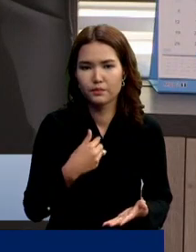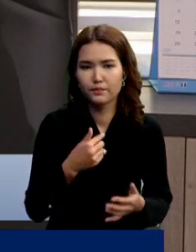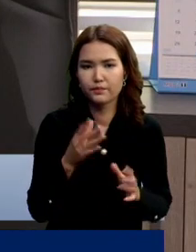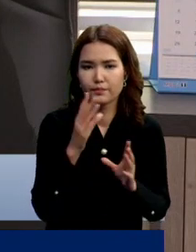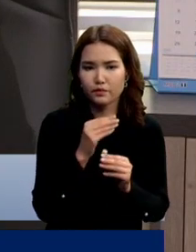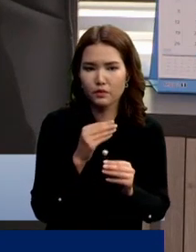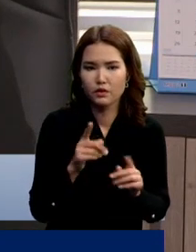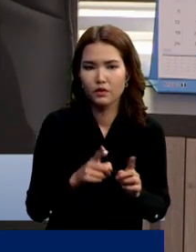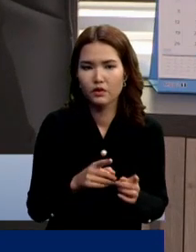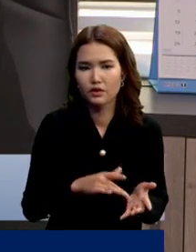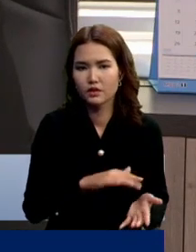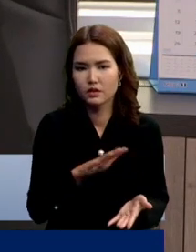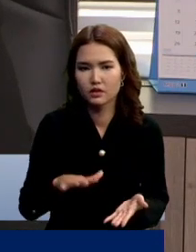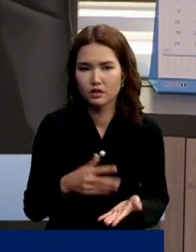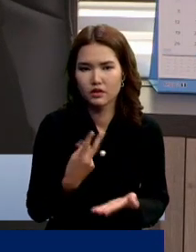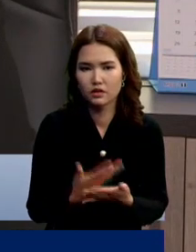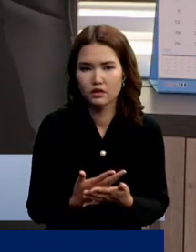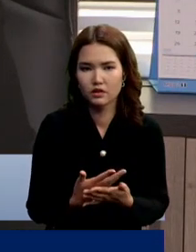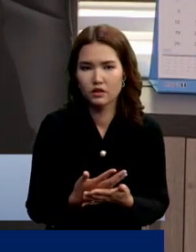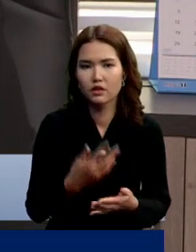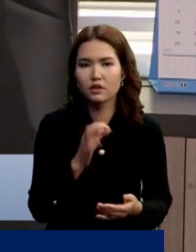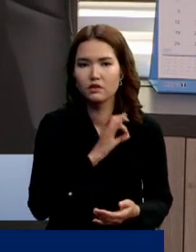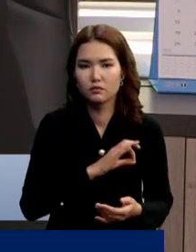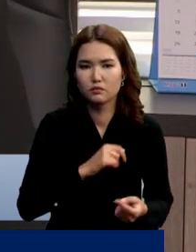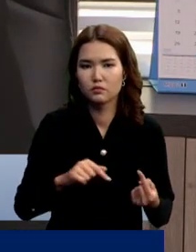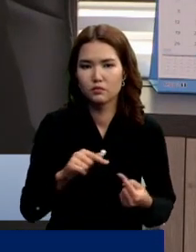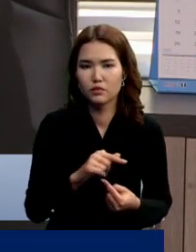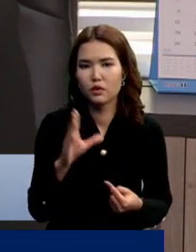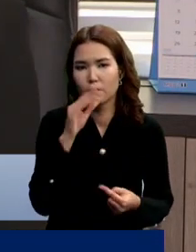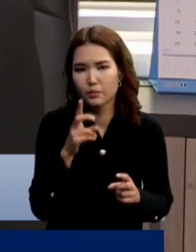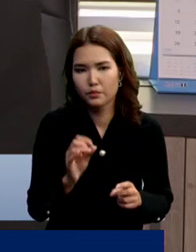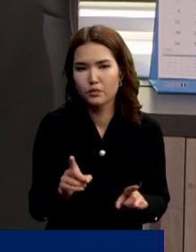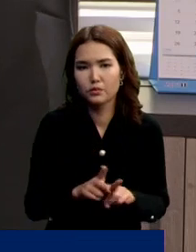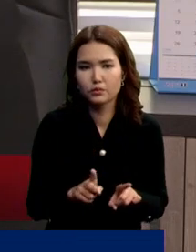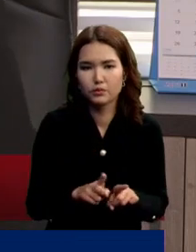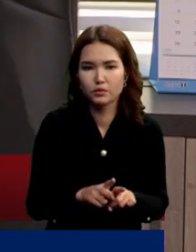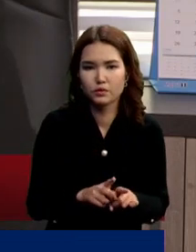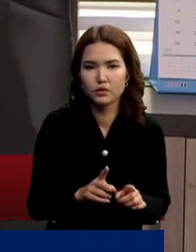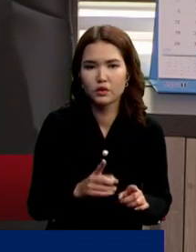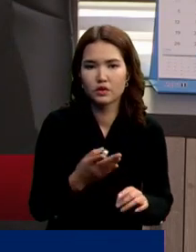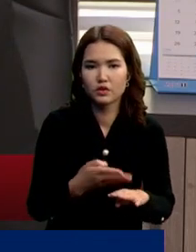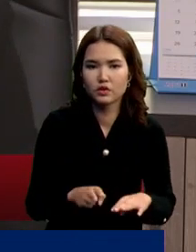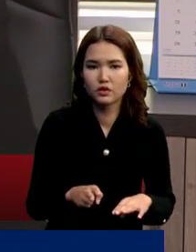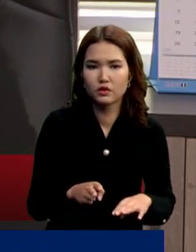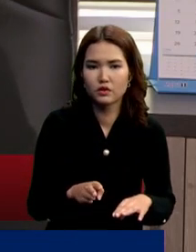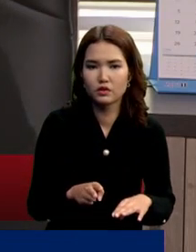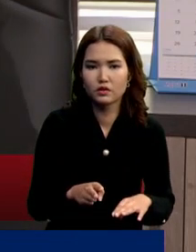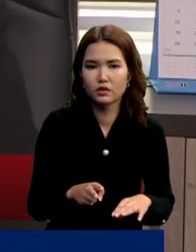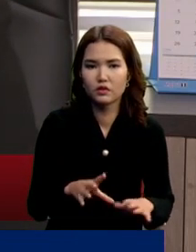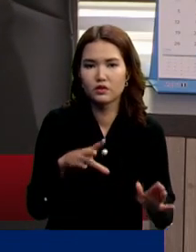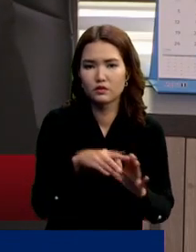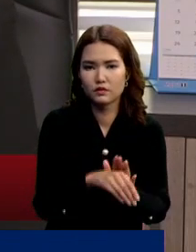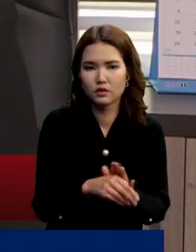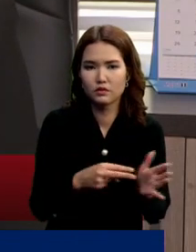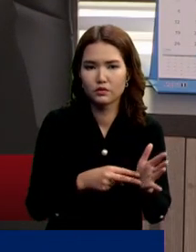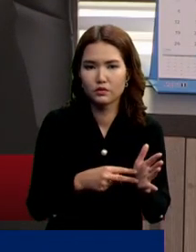и материально справиться с тем объемом, который мы взяли. По обоснованным причинам мы приводим причины. То есть это вот эти давления в